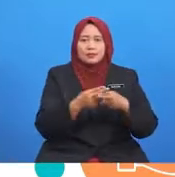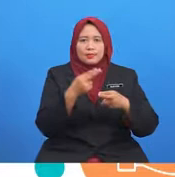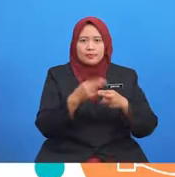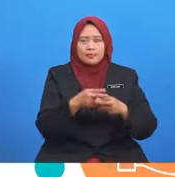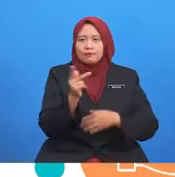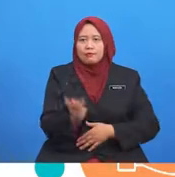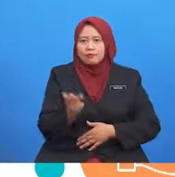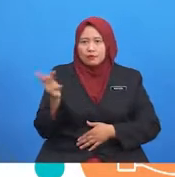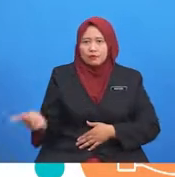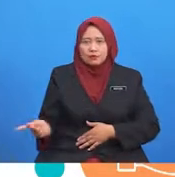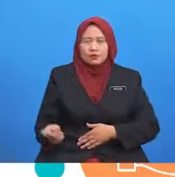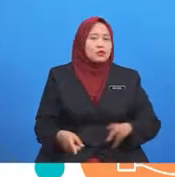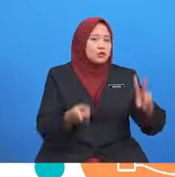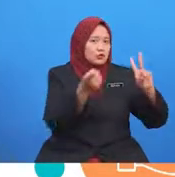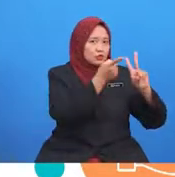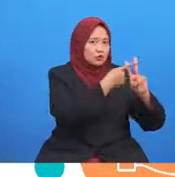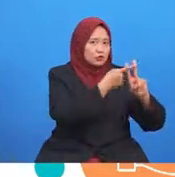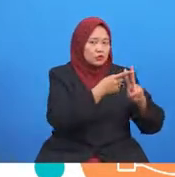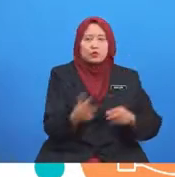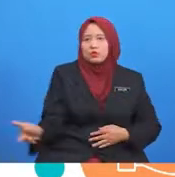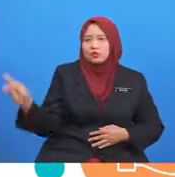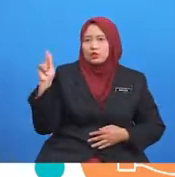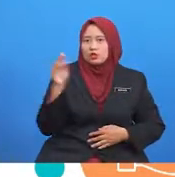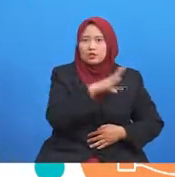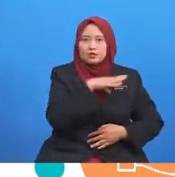kekuatan dan kelemahan rupa bentuk produk,